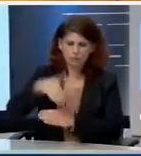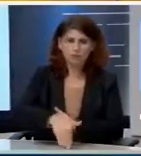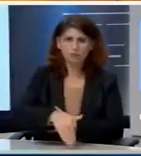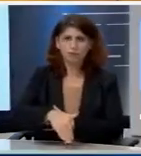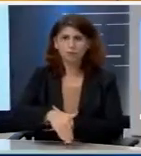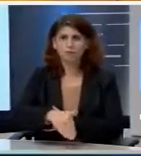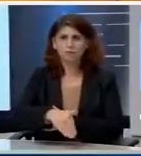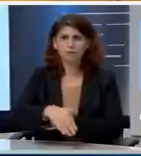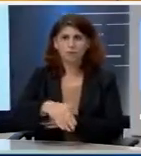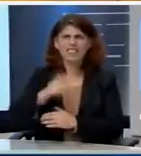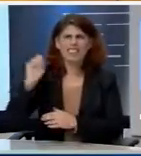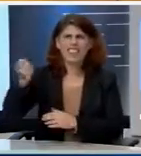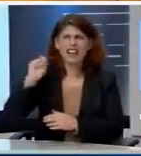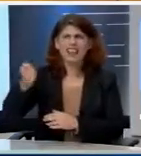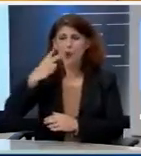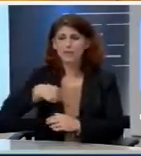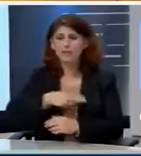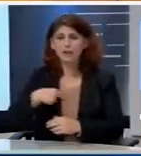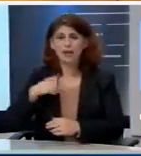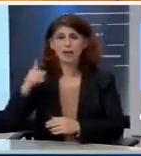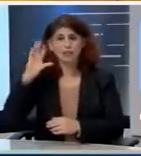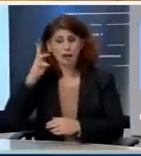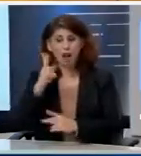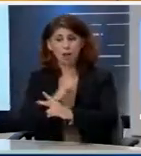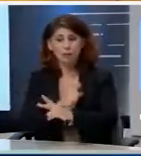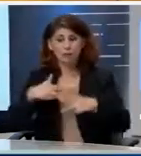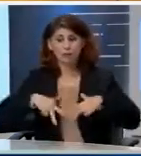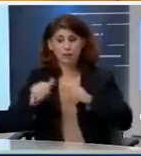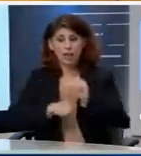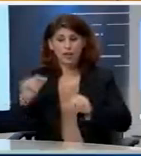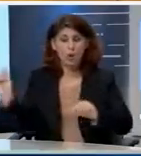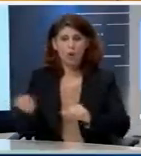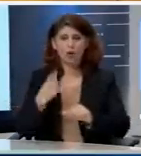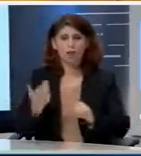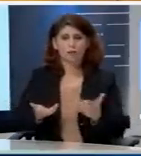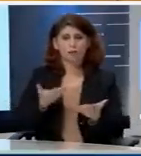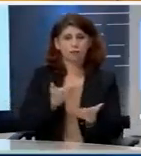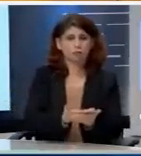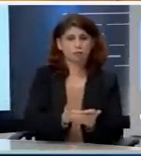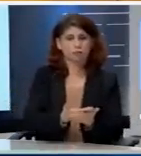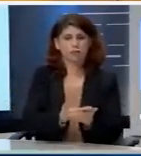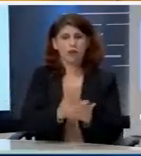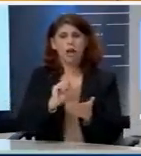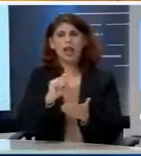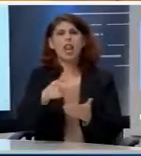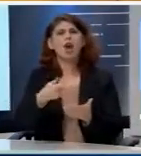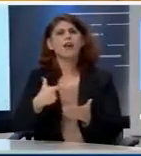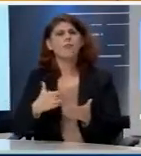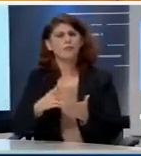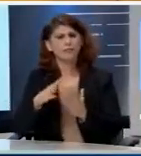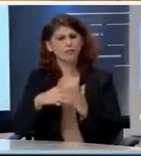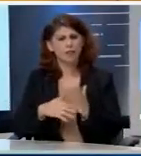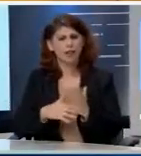στην Ελβετία, ένας τρελός αναπληρωτής υπουργός, τα αλλάζει όλα. Καταθέτω την αλληλογραφία,